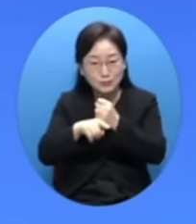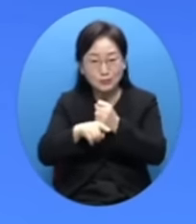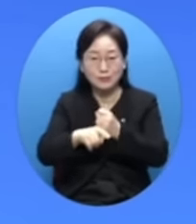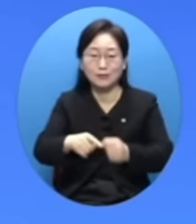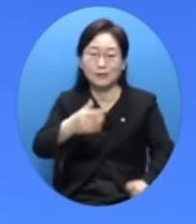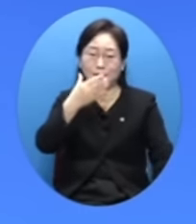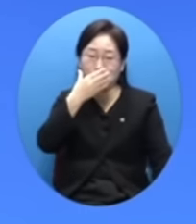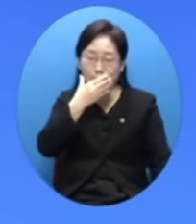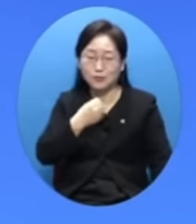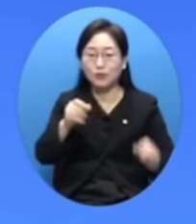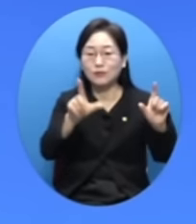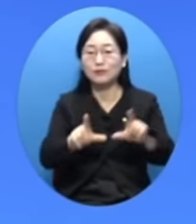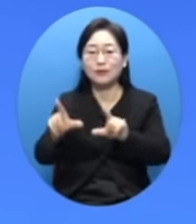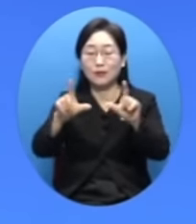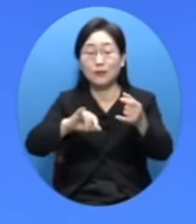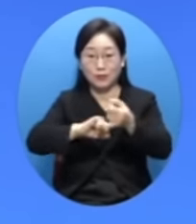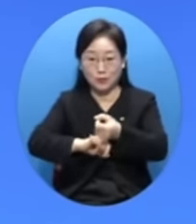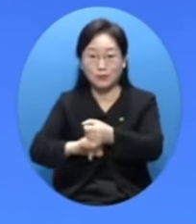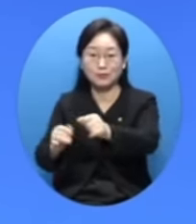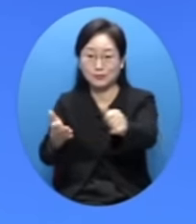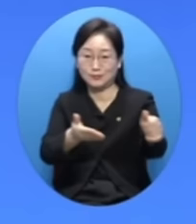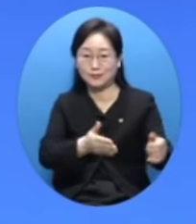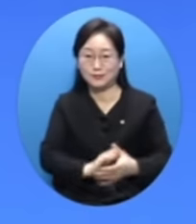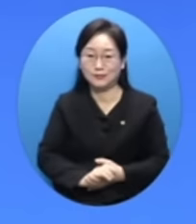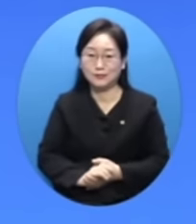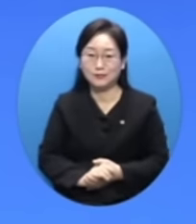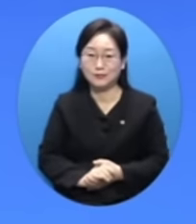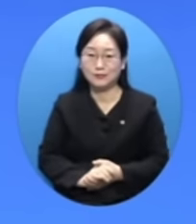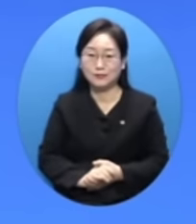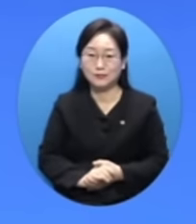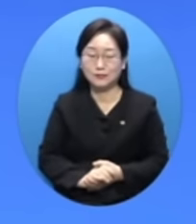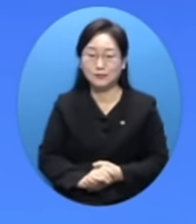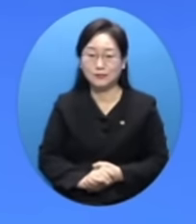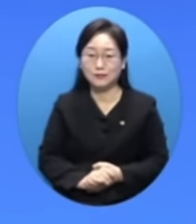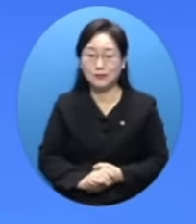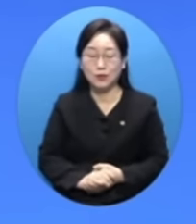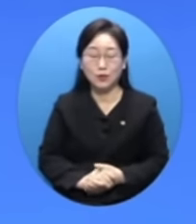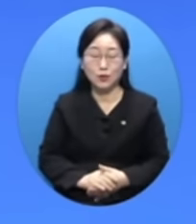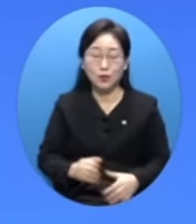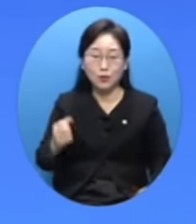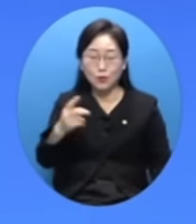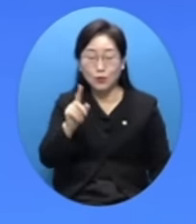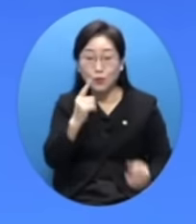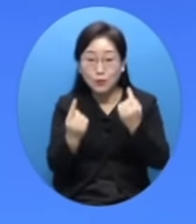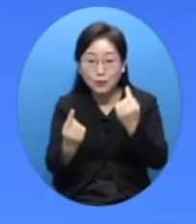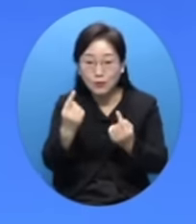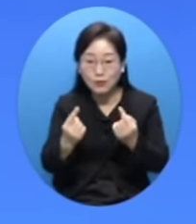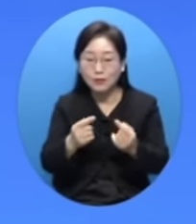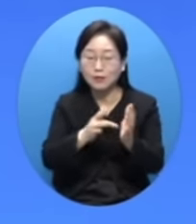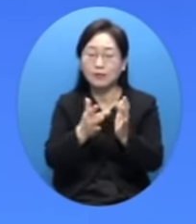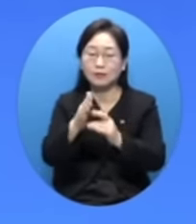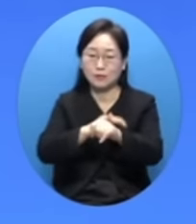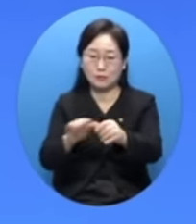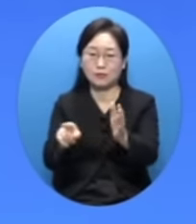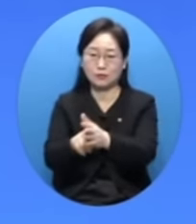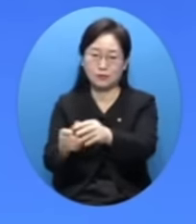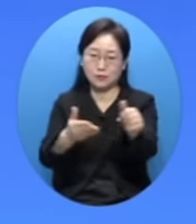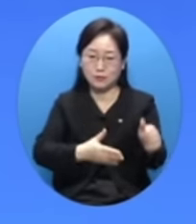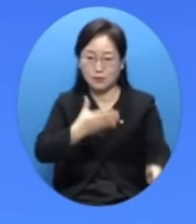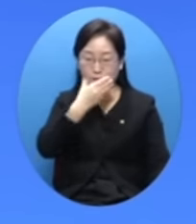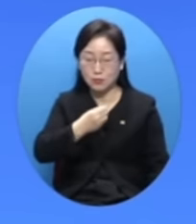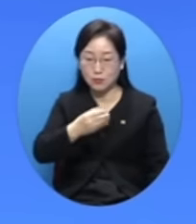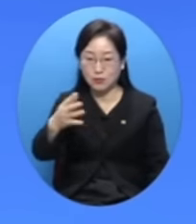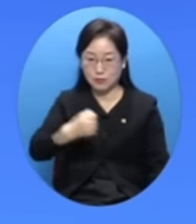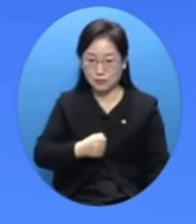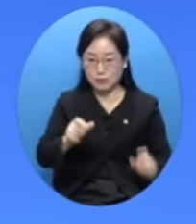살아가는 주님의 자녀가 되야 할 것입니다 아멘 무엇보다도 예수를 잘 믿고 복 있는 사람의 삶을